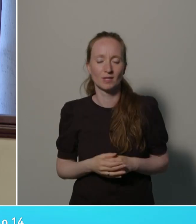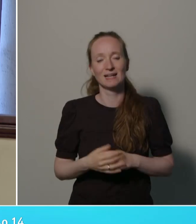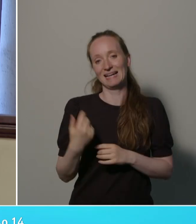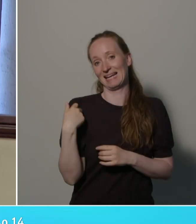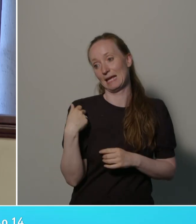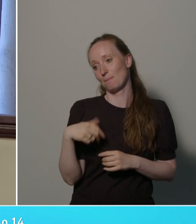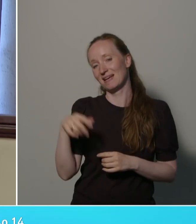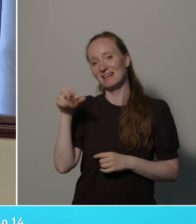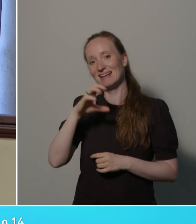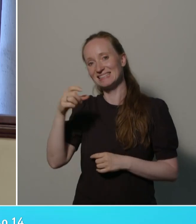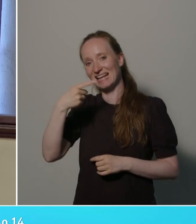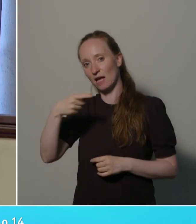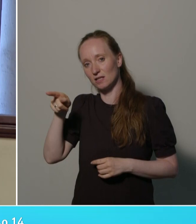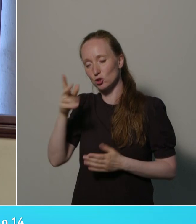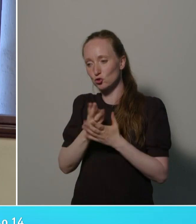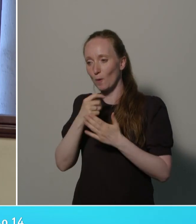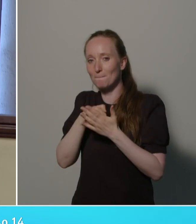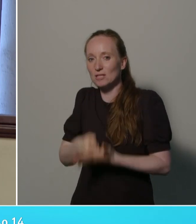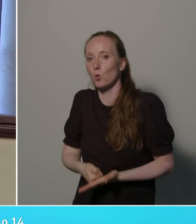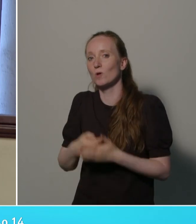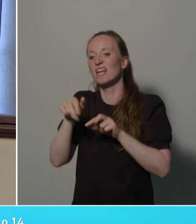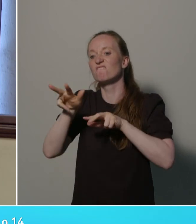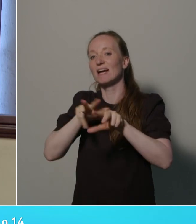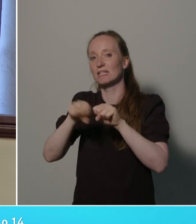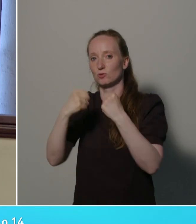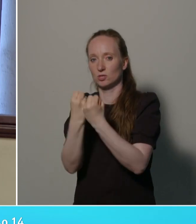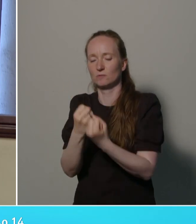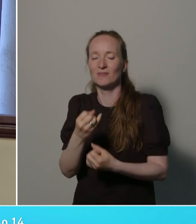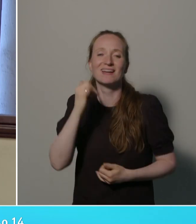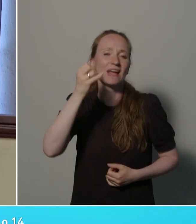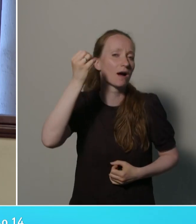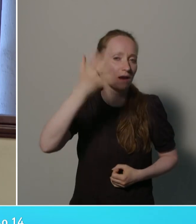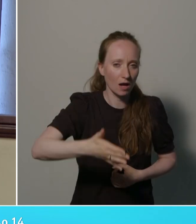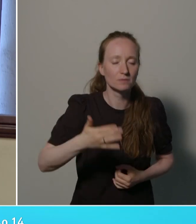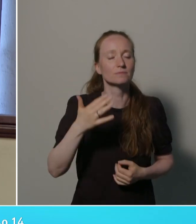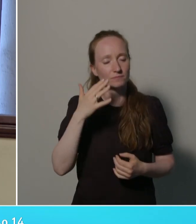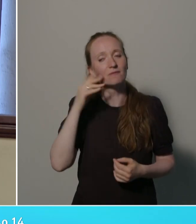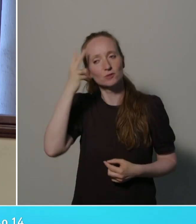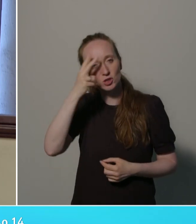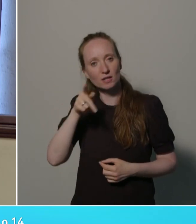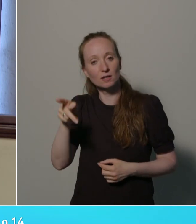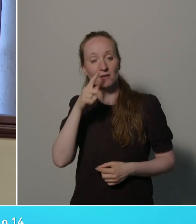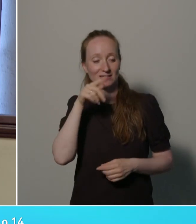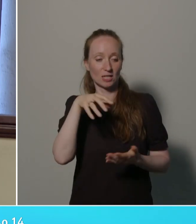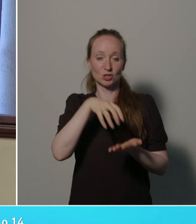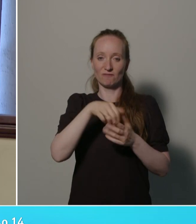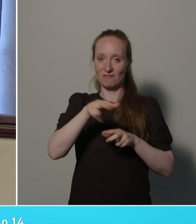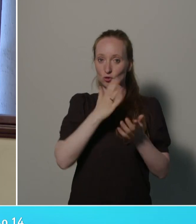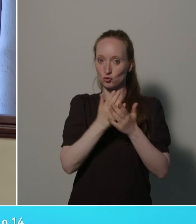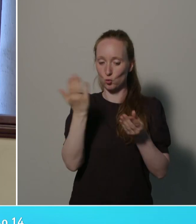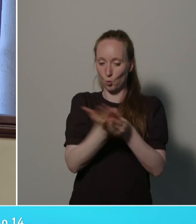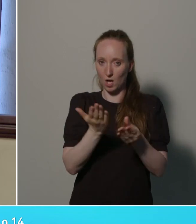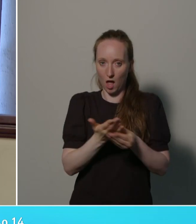Lärm, Natur. Das ist vollkommen klar. Aber wenn man genau diese Papiere liest, die die Stadtverwaltung uns ja mit auf den Weg gegeben